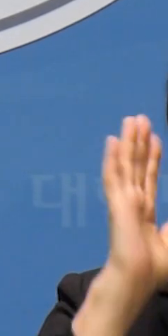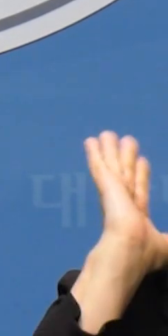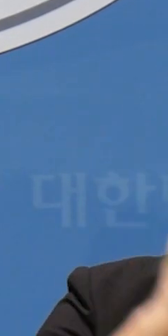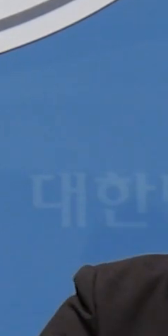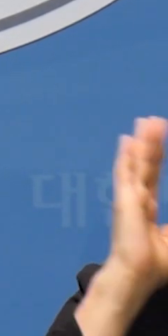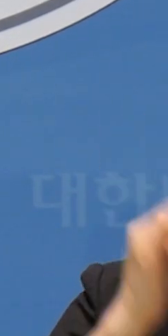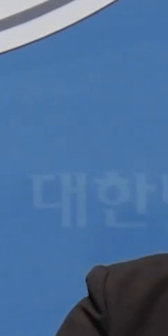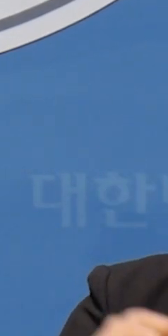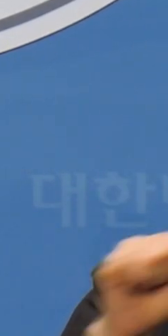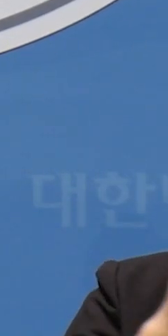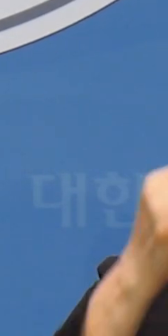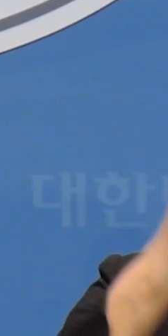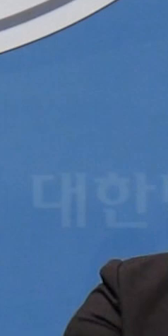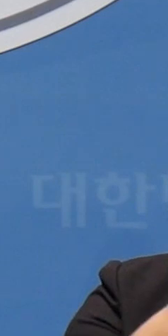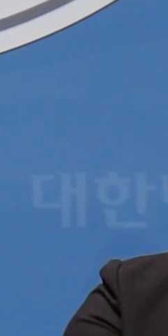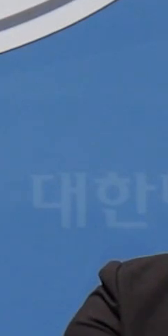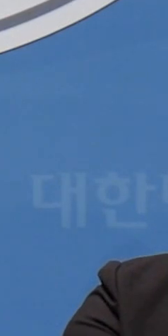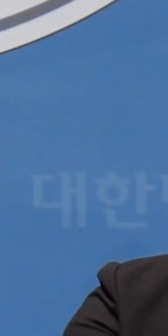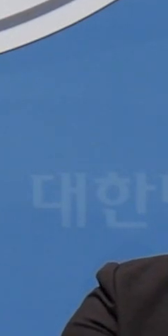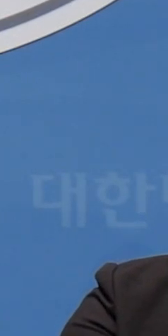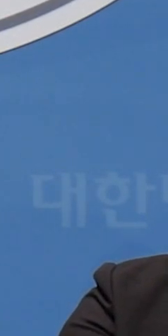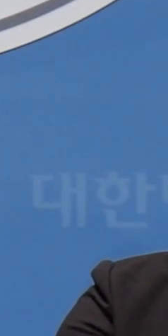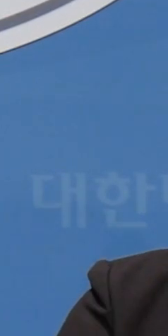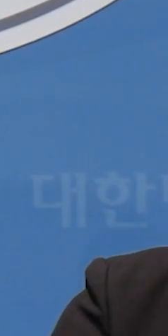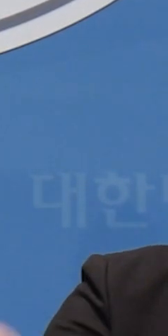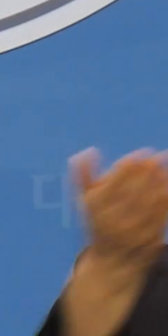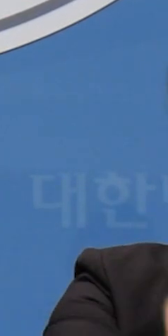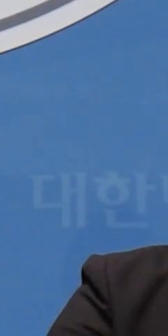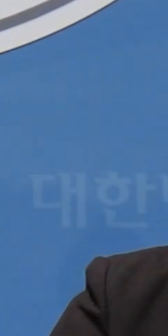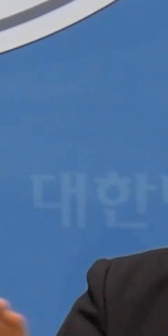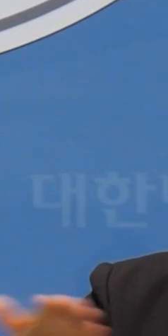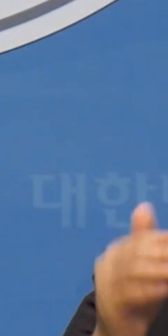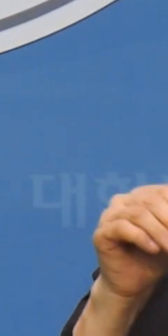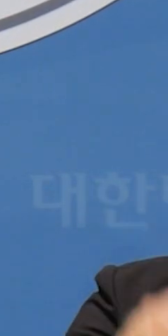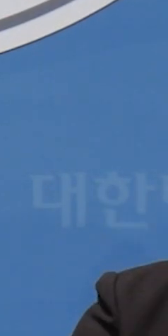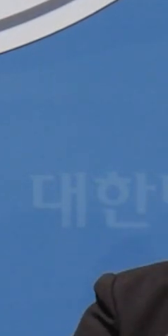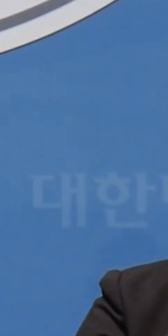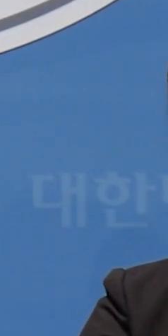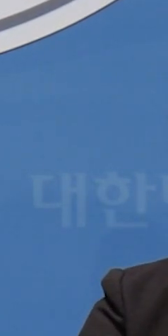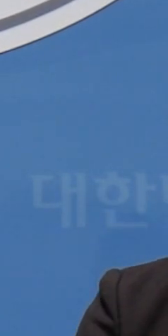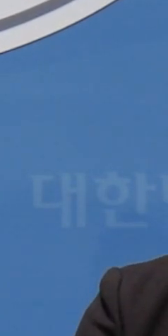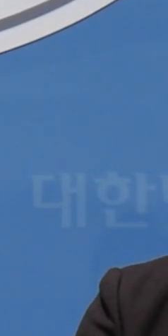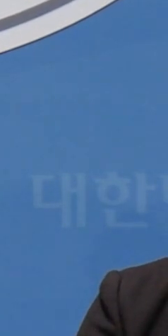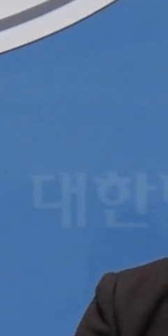의정부를 힘있게 하는 여러분들의 일꾼이 되고 싶습니다.